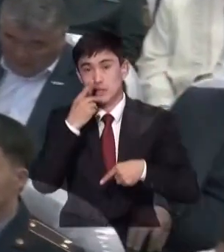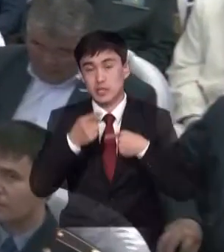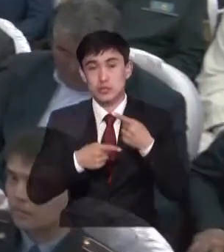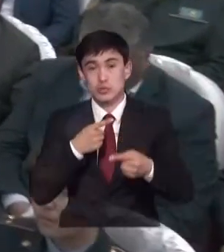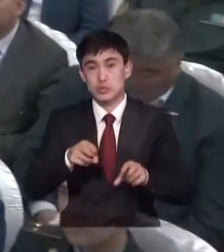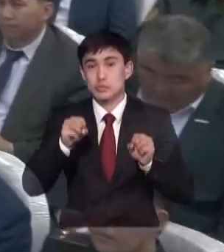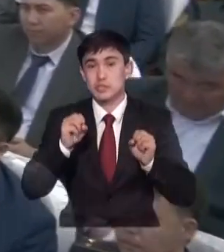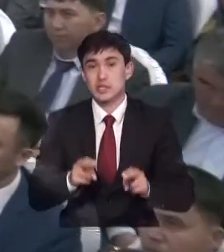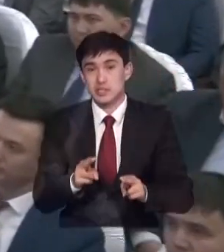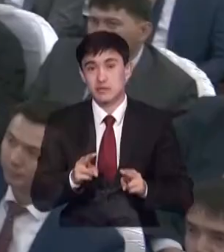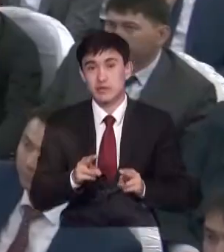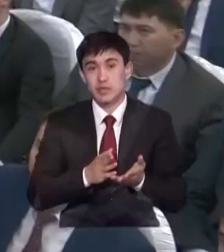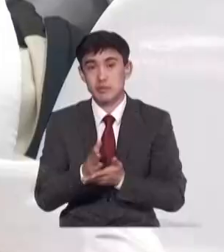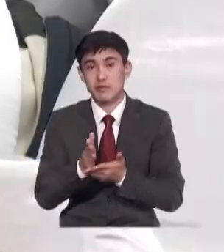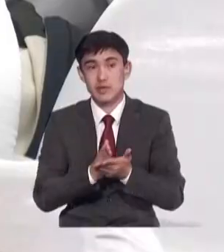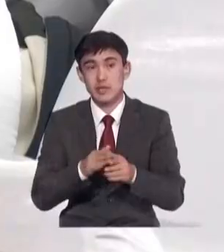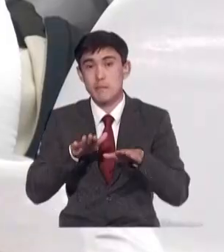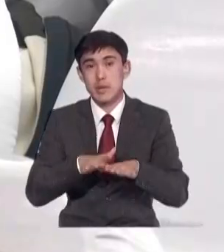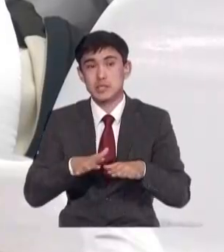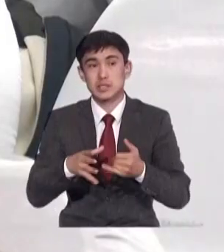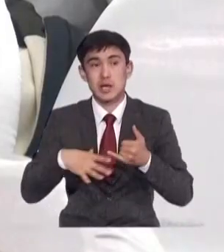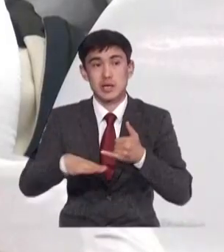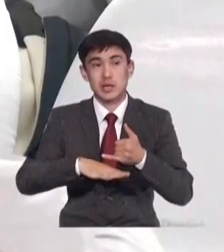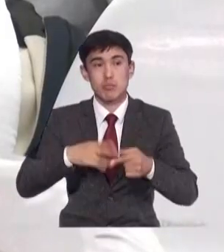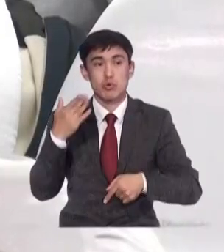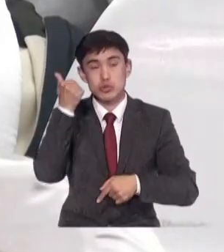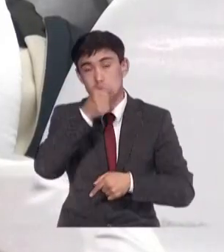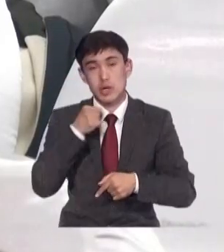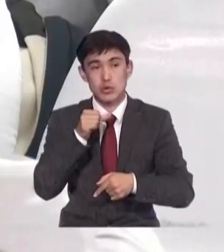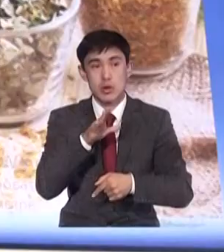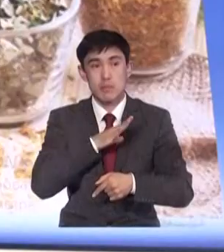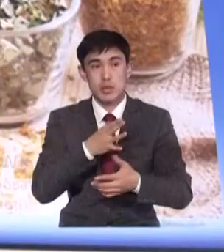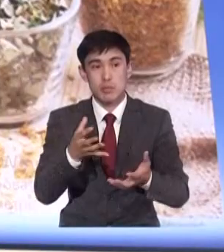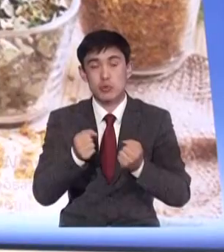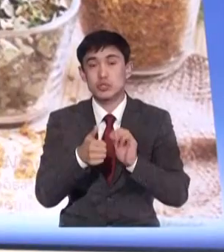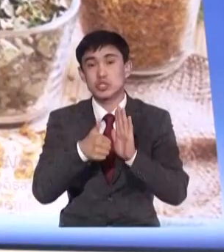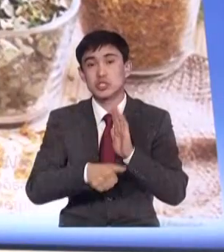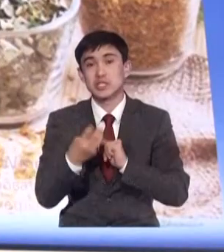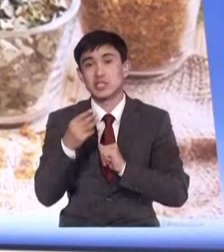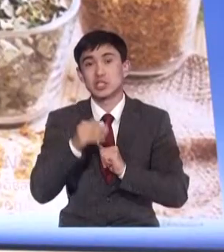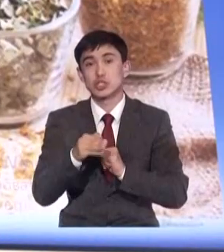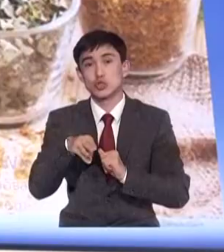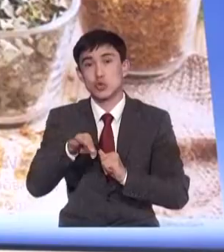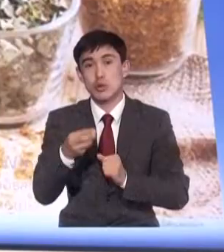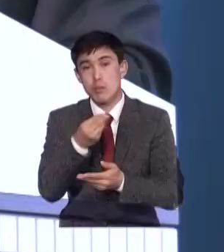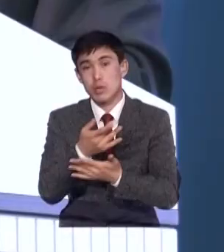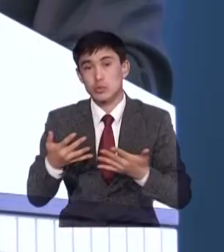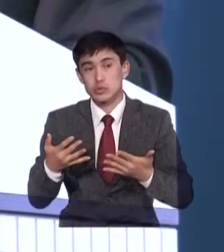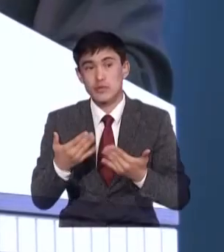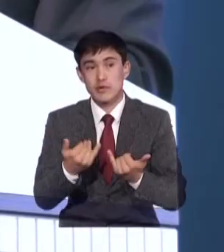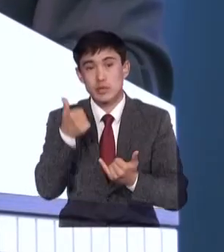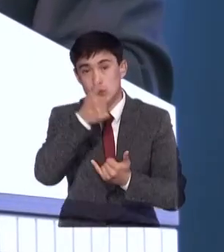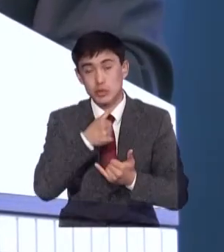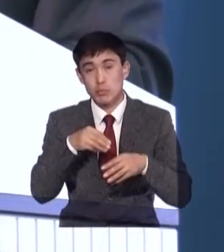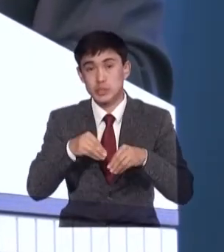традиционной специализированной отраслью для местных аграриев. В прошлом году ими было получено 63 тысяч тонн продукции. В